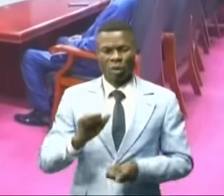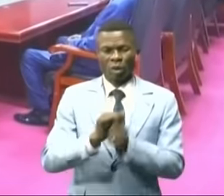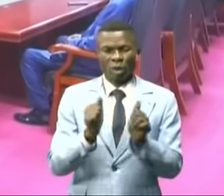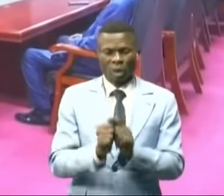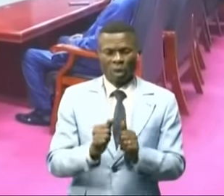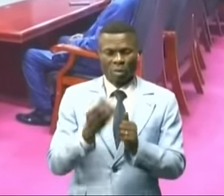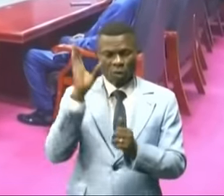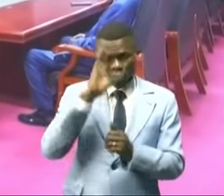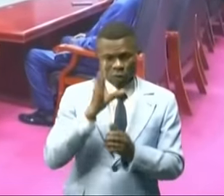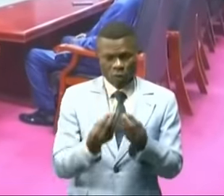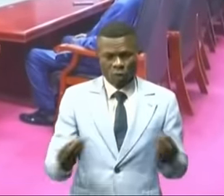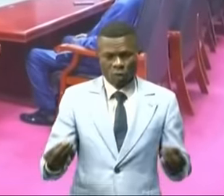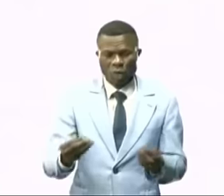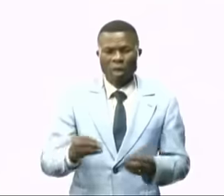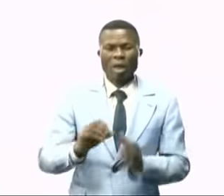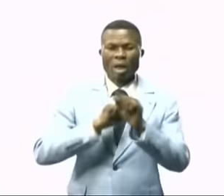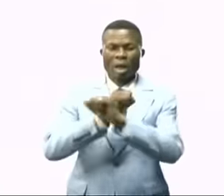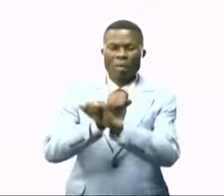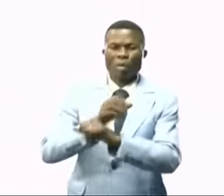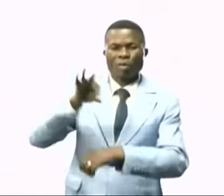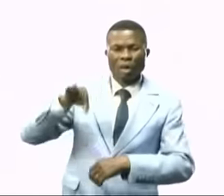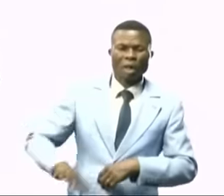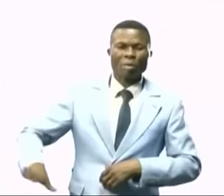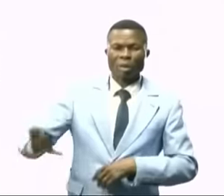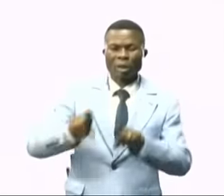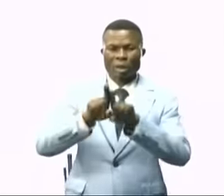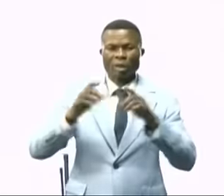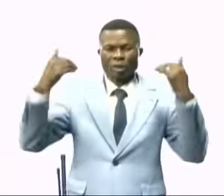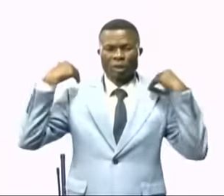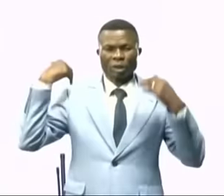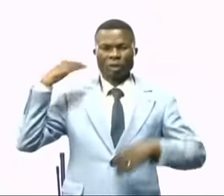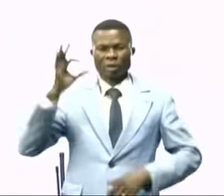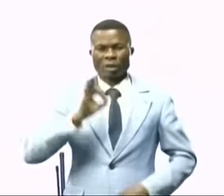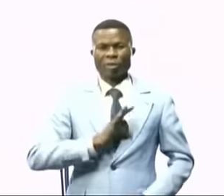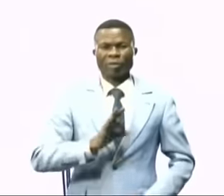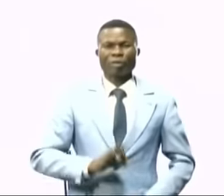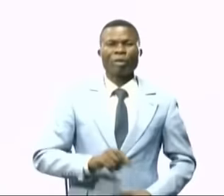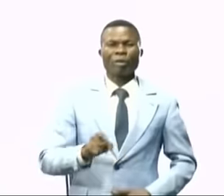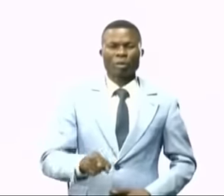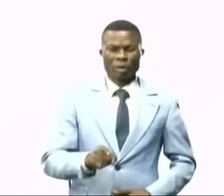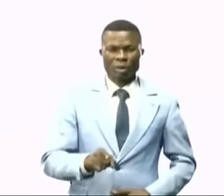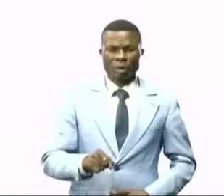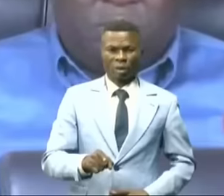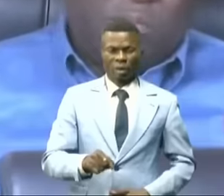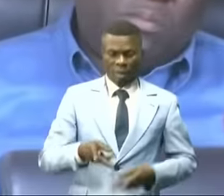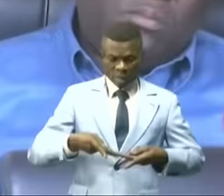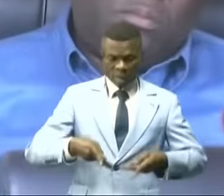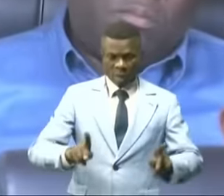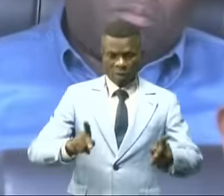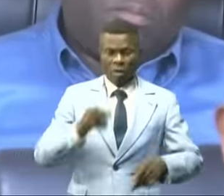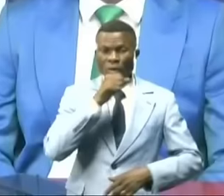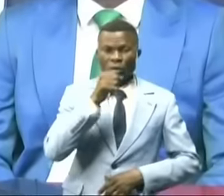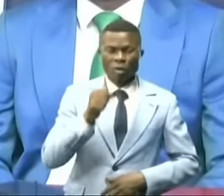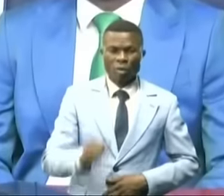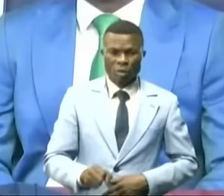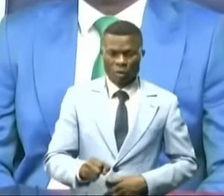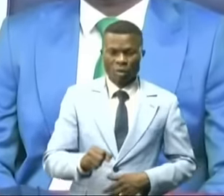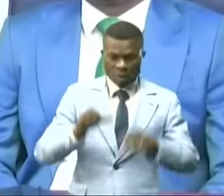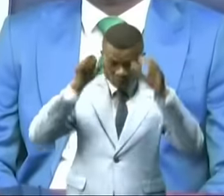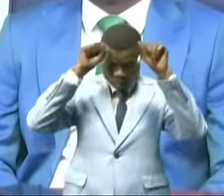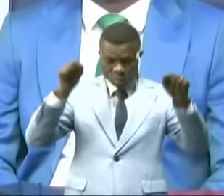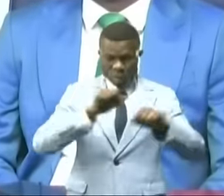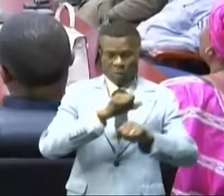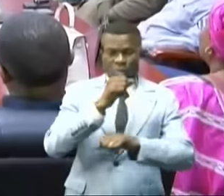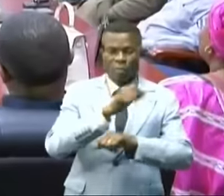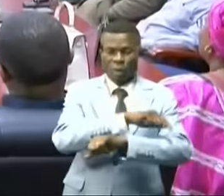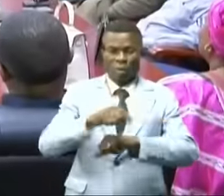pour protéger les intérêts du pays et du chef de l'État Félix-Antoine Tshisekedi Tshilombo. Sous la direction du doyen Kindé, le président du bureau d'âge